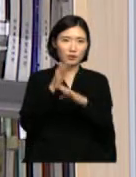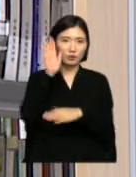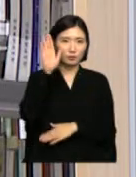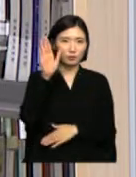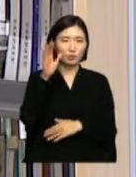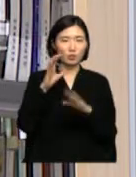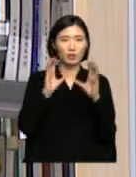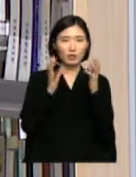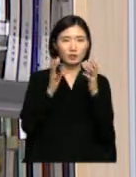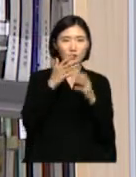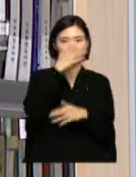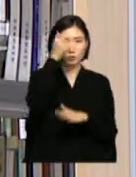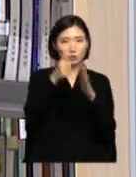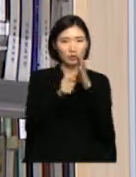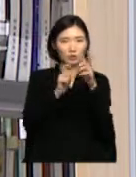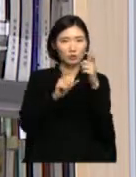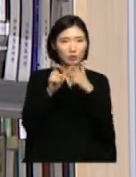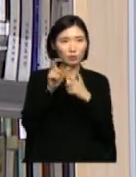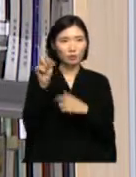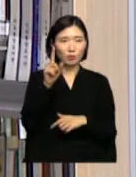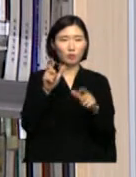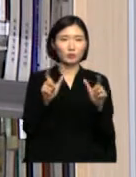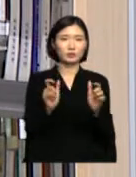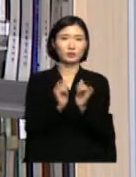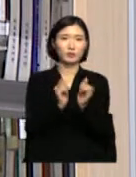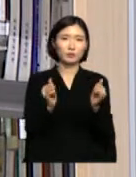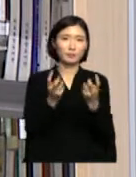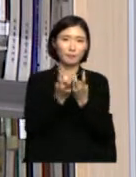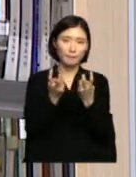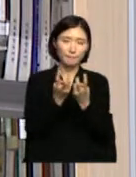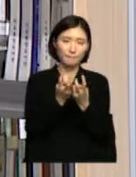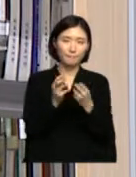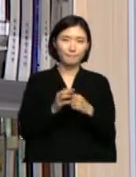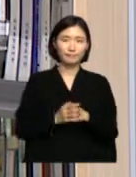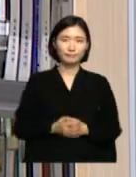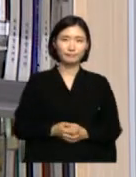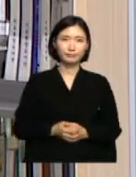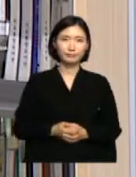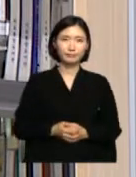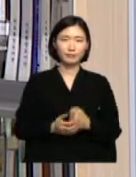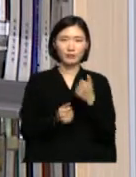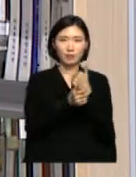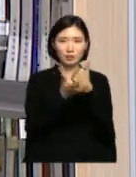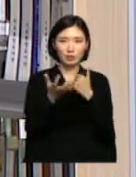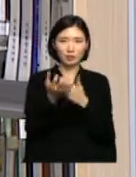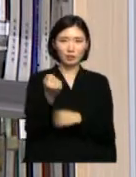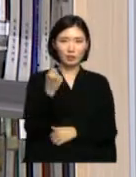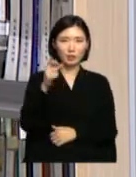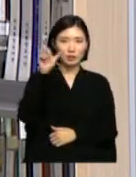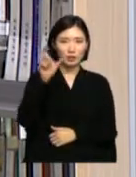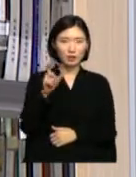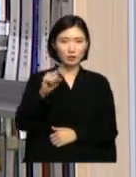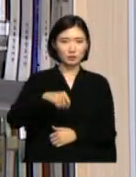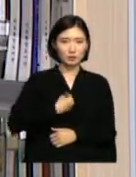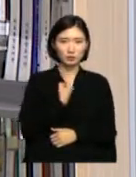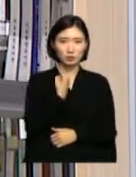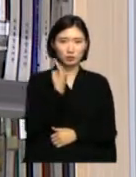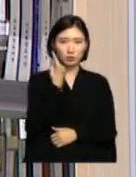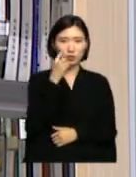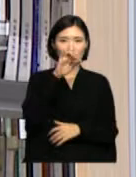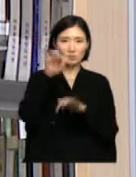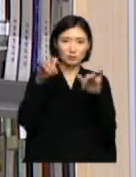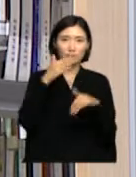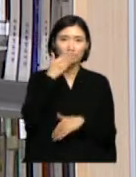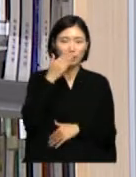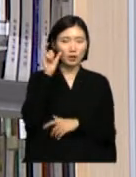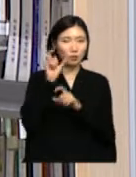아이들과 청소년 그리고 더 나아가서는 주역 주민들이 어떻게 역량을 강화시켜서 스스로가 헤쳐나갈까라는